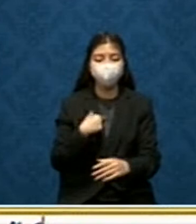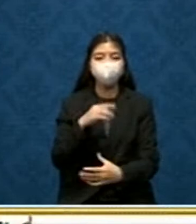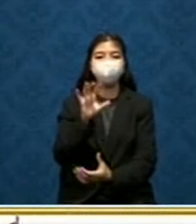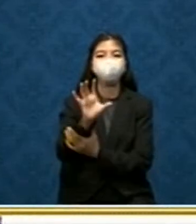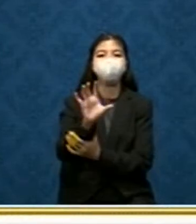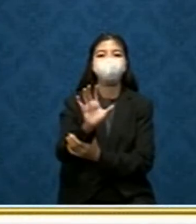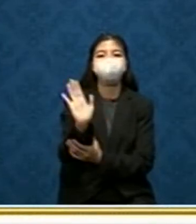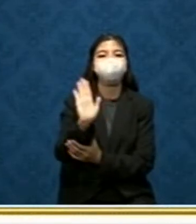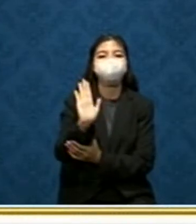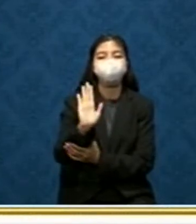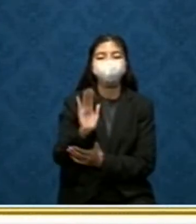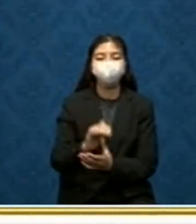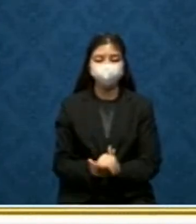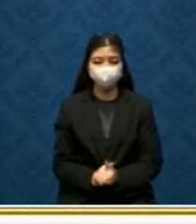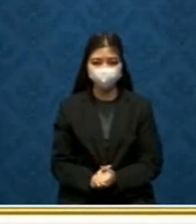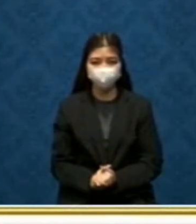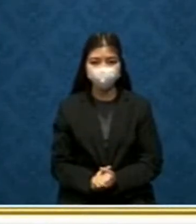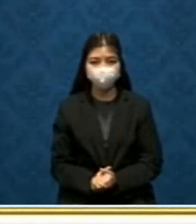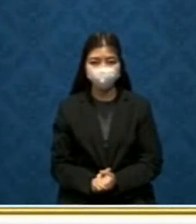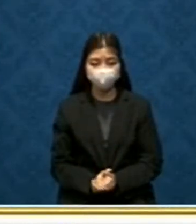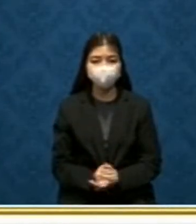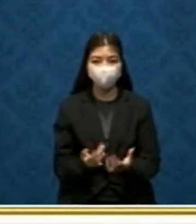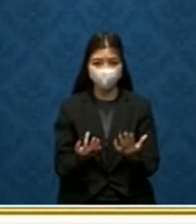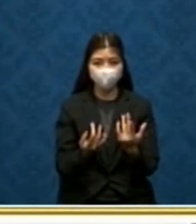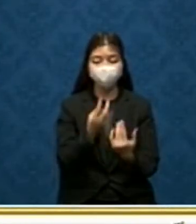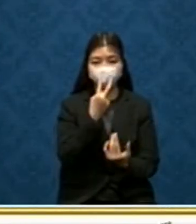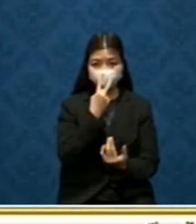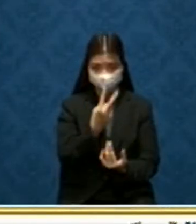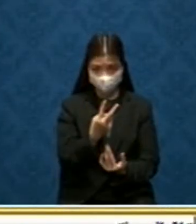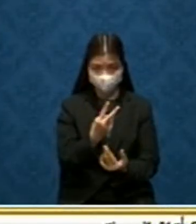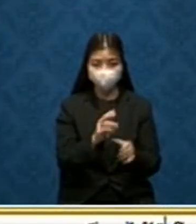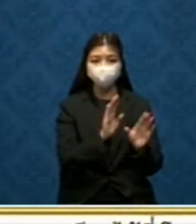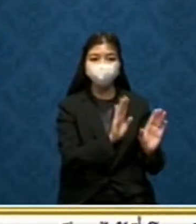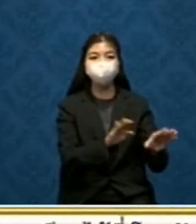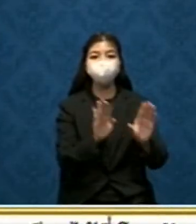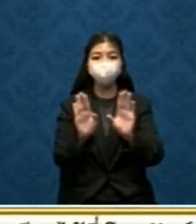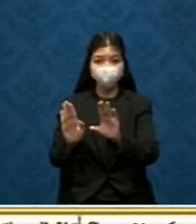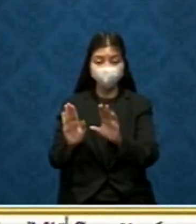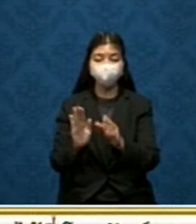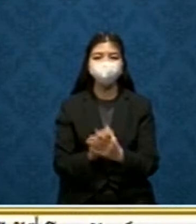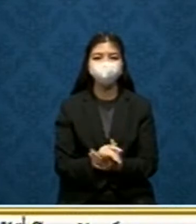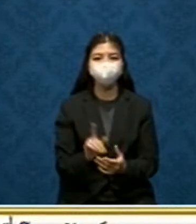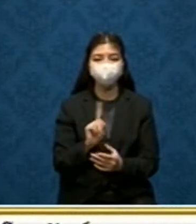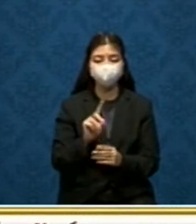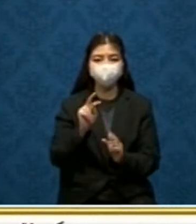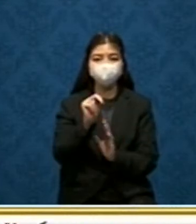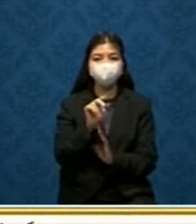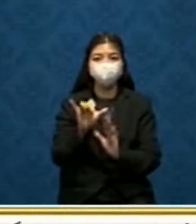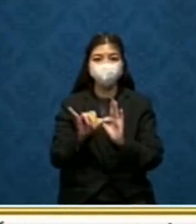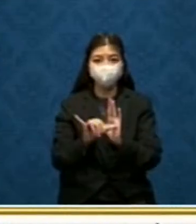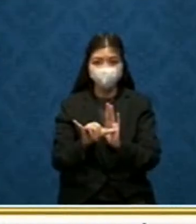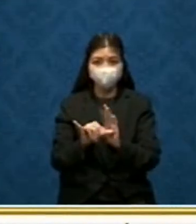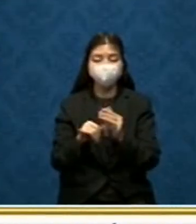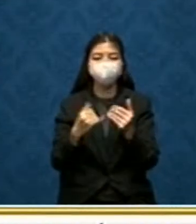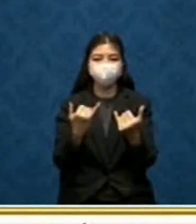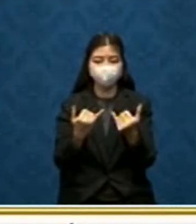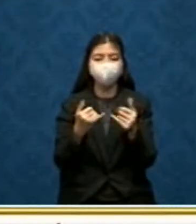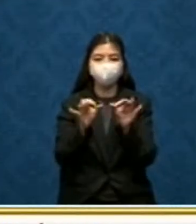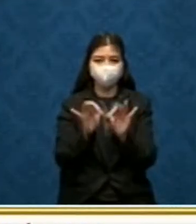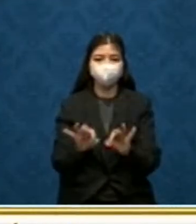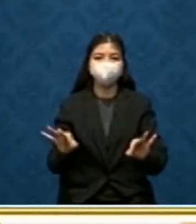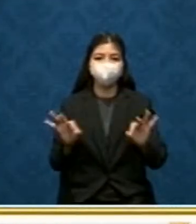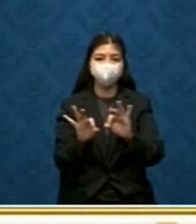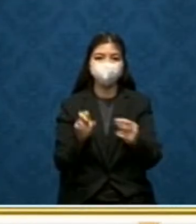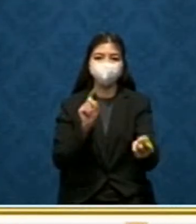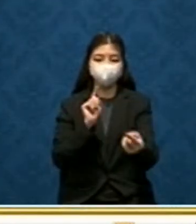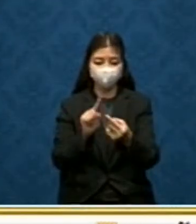เพียง แต่ว่ากจะได้ดูกน ก็จะไดรู้กันก็ฝากใหทานรู้ไห้วาโยบายข้อนี้ก็เป็อกข้อหนึงท